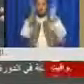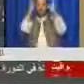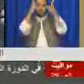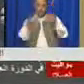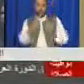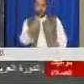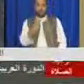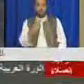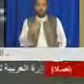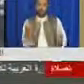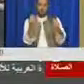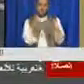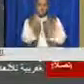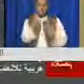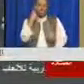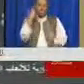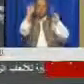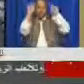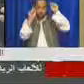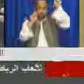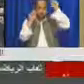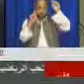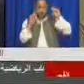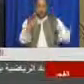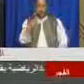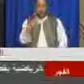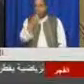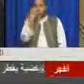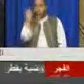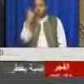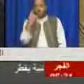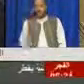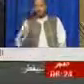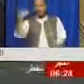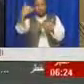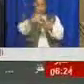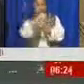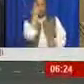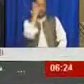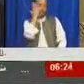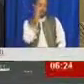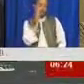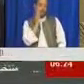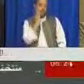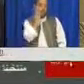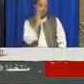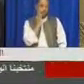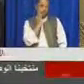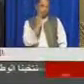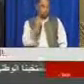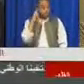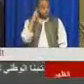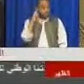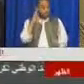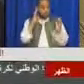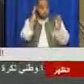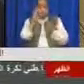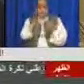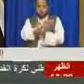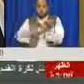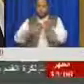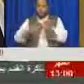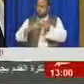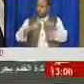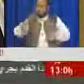لجماعه الامميه والقبعات الزرقاء والمسائل الهديه ويدخلون البلاد في متاهات المستنقع